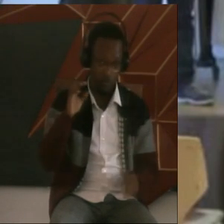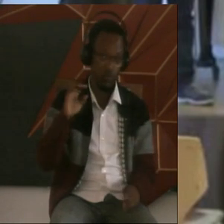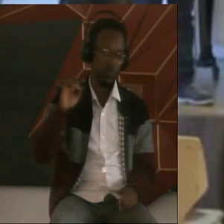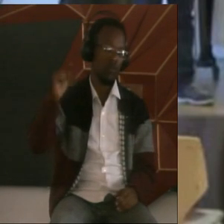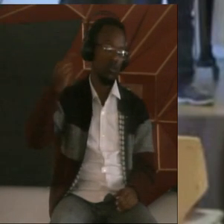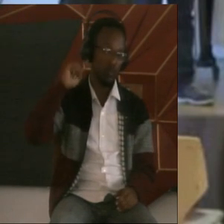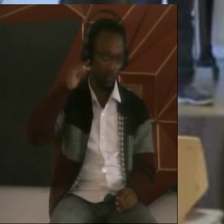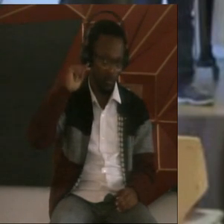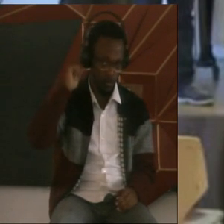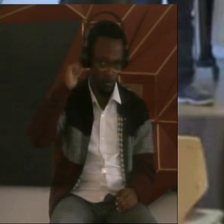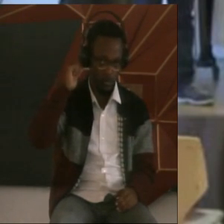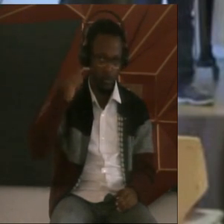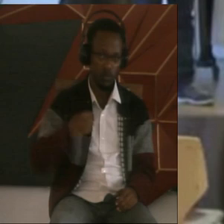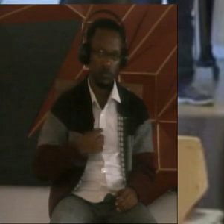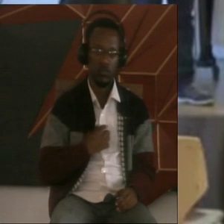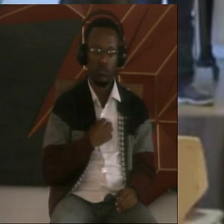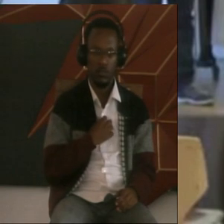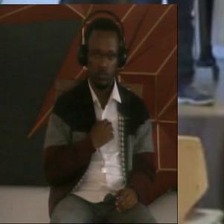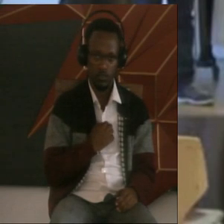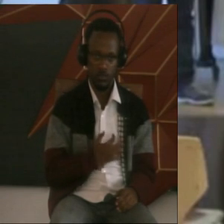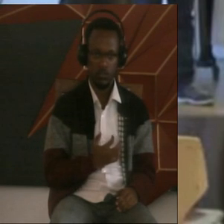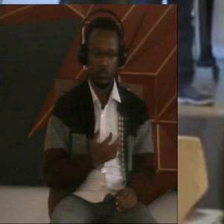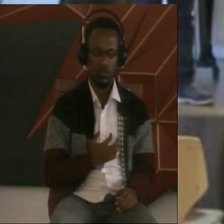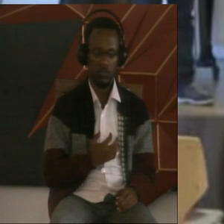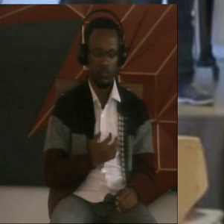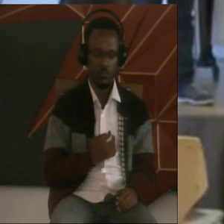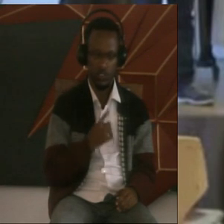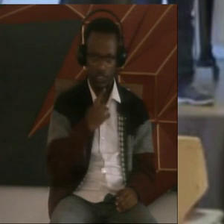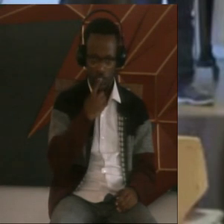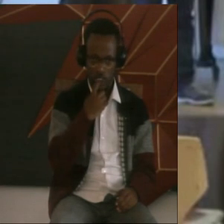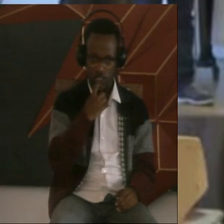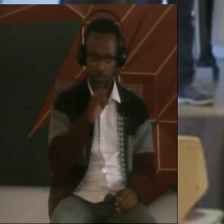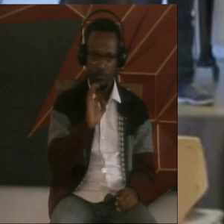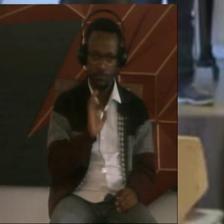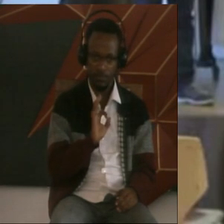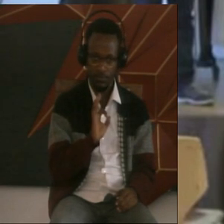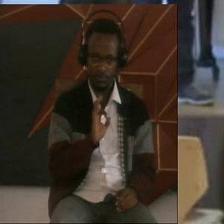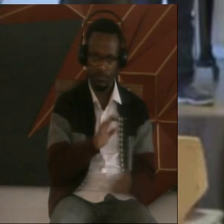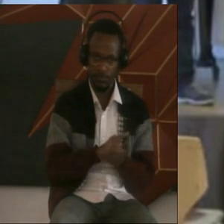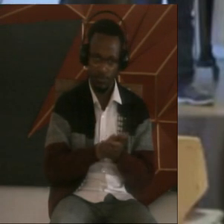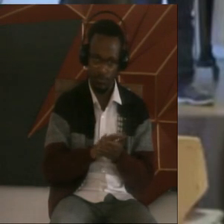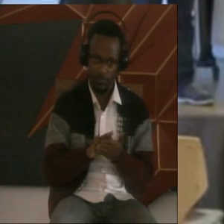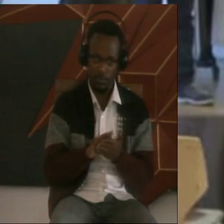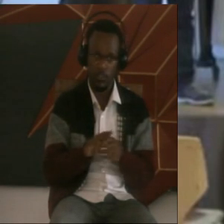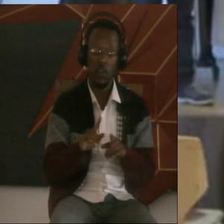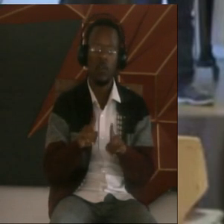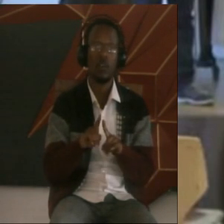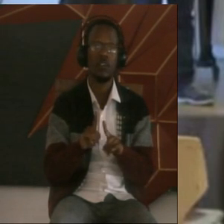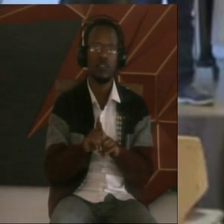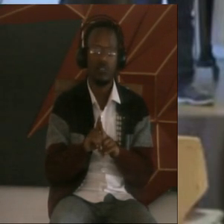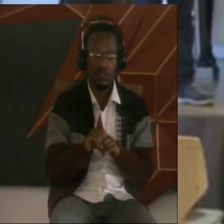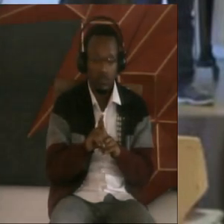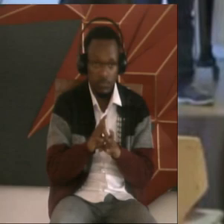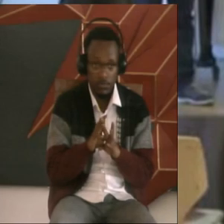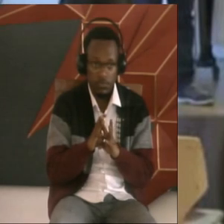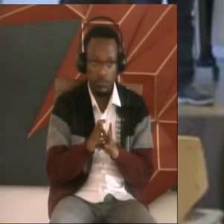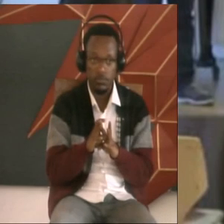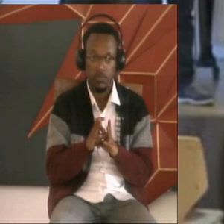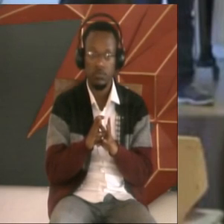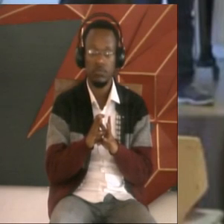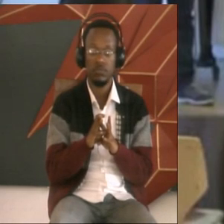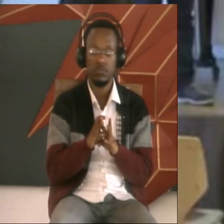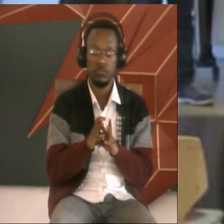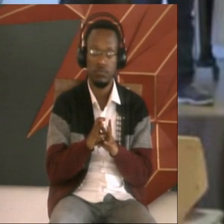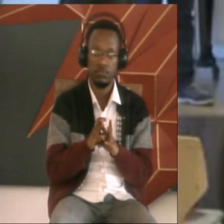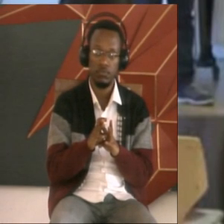Nabwiwe ikamba ry'izahabu ndetse n'umwambaro wera. Et de la rémunération pour tous